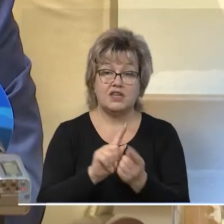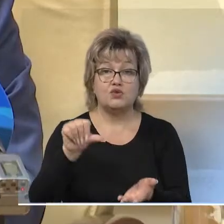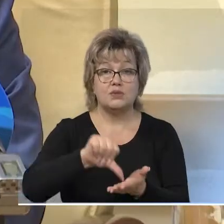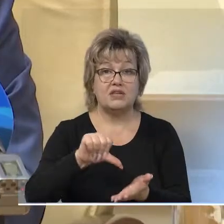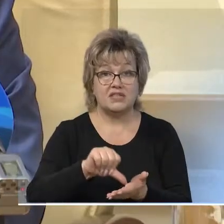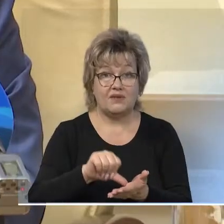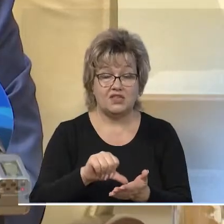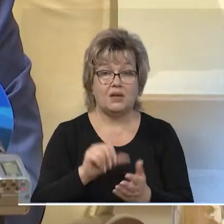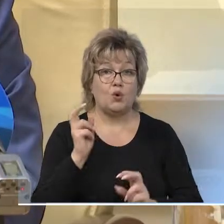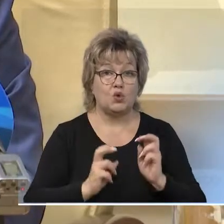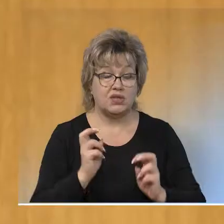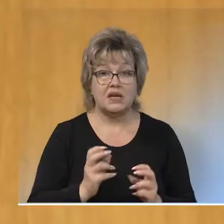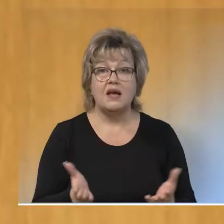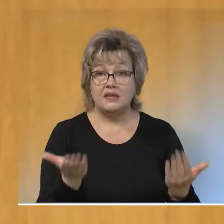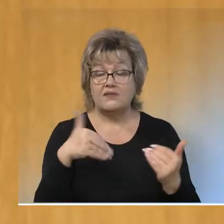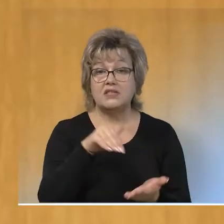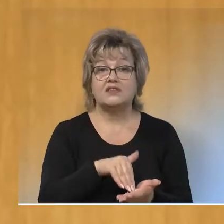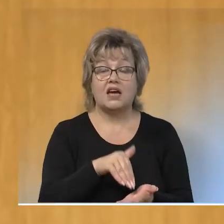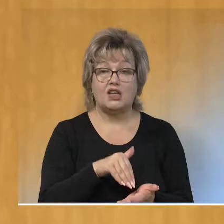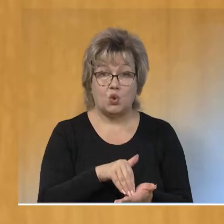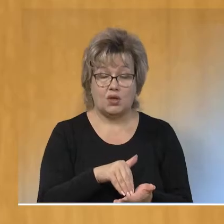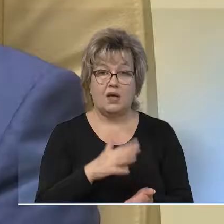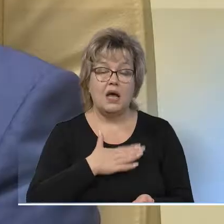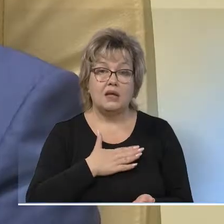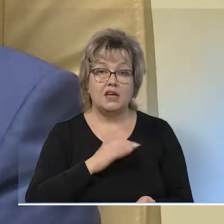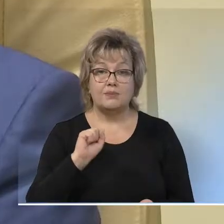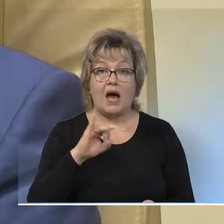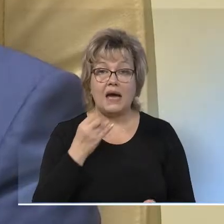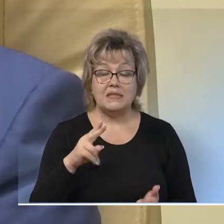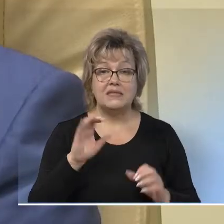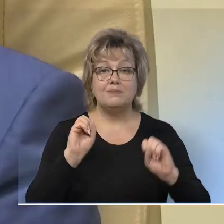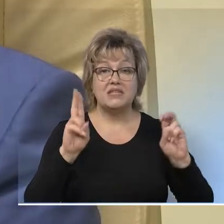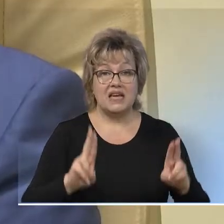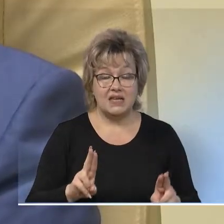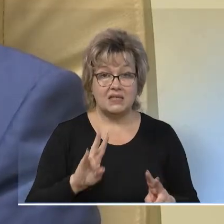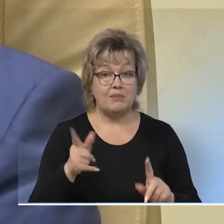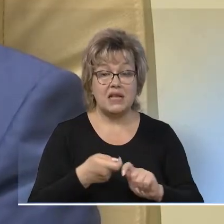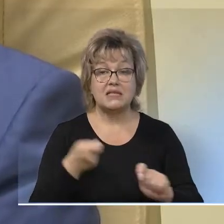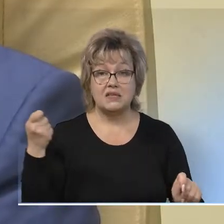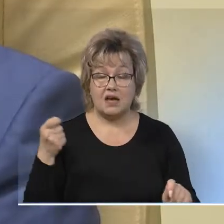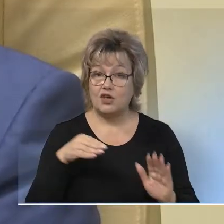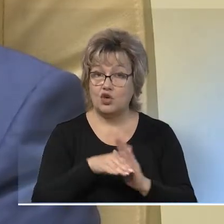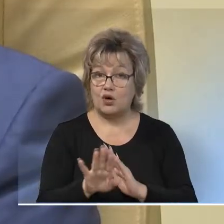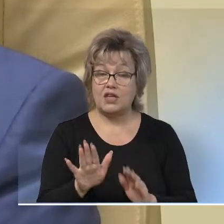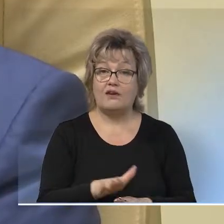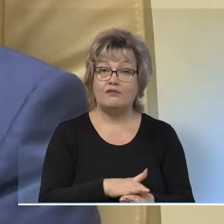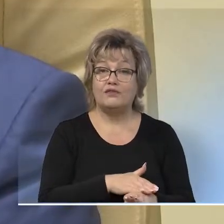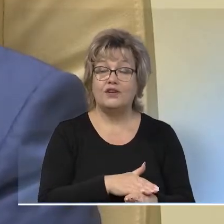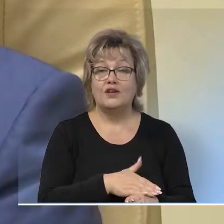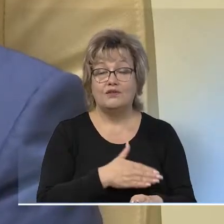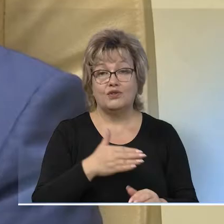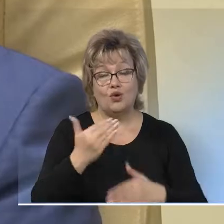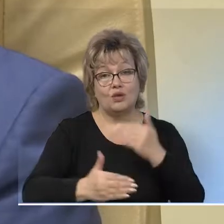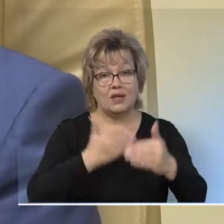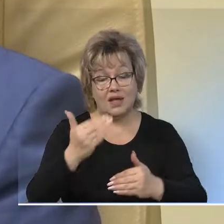организовать встречу с представителями отрасли. Давайте в Таганроге с нашими IT-специалистами, не затягивая, не уходя в долгий ящик,